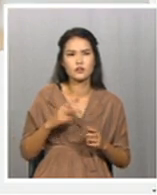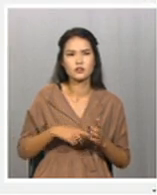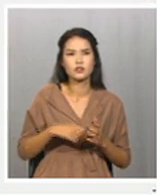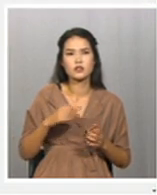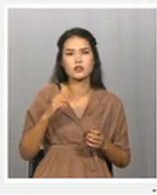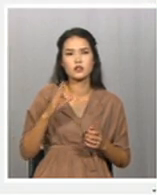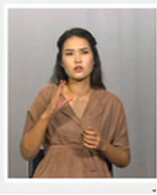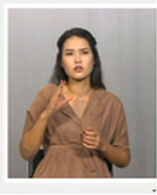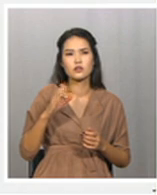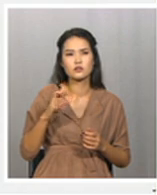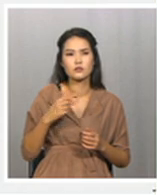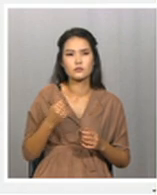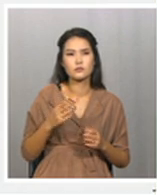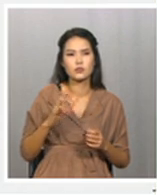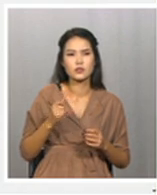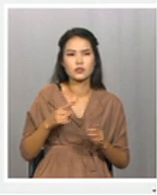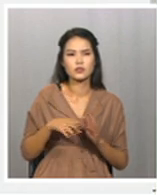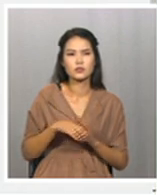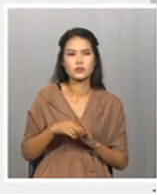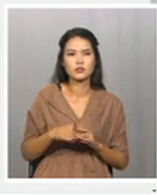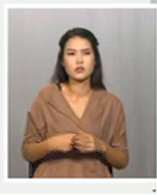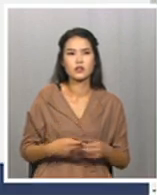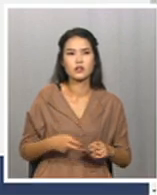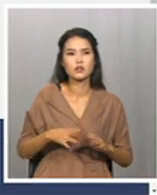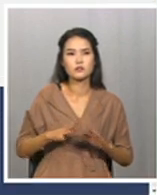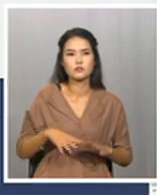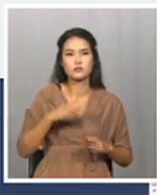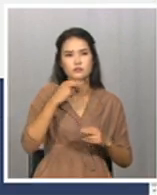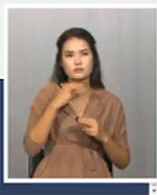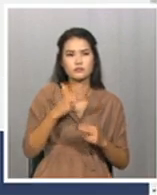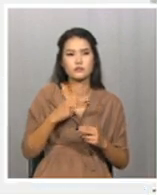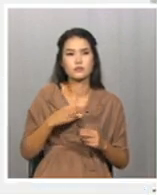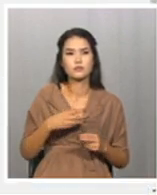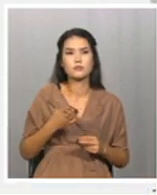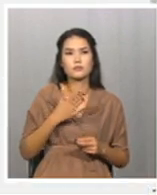bbp95kz.wixsite.com/mysite деп аталады. Дәл осы адреспен кіргенде менің сайтым